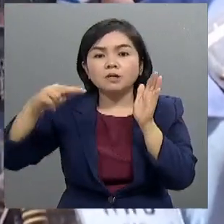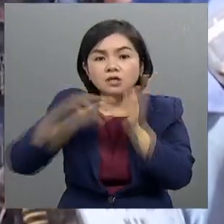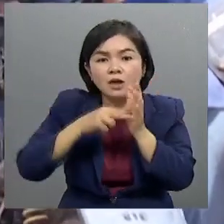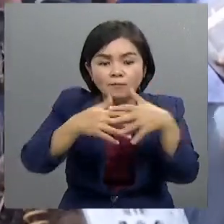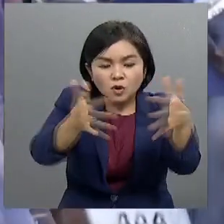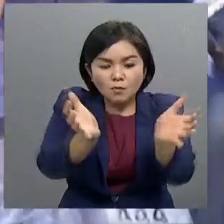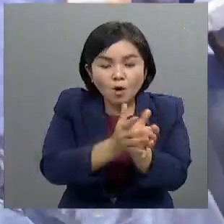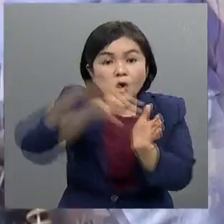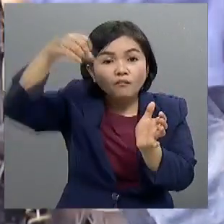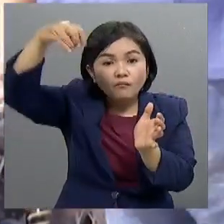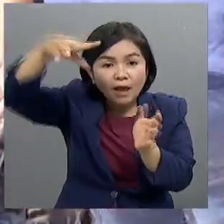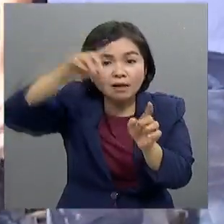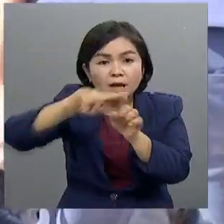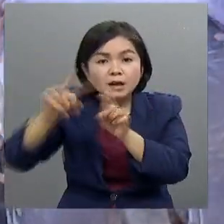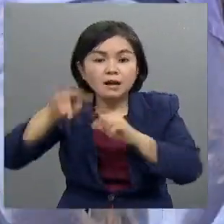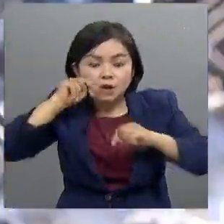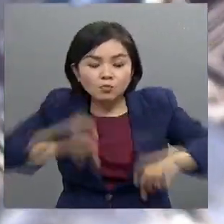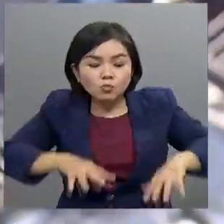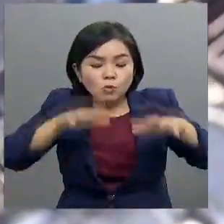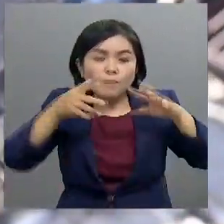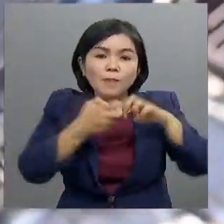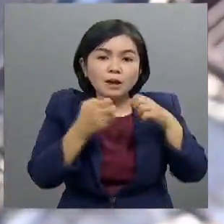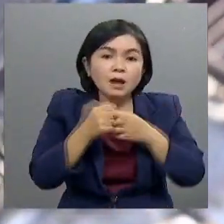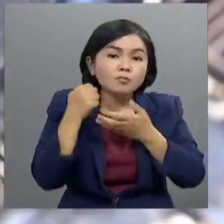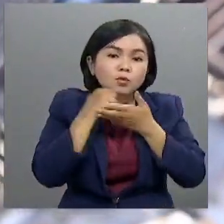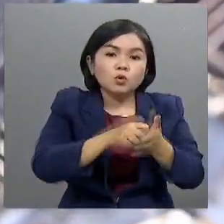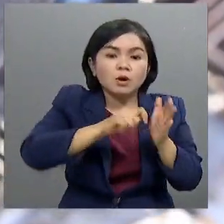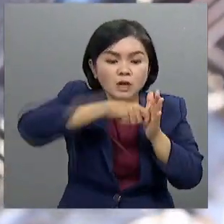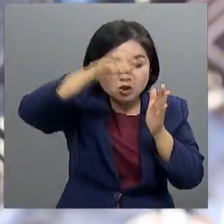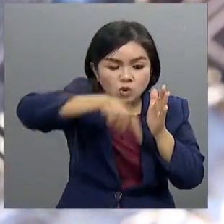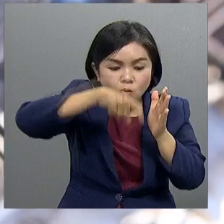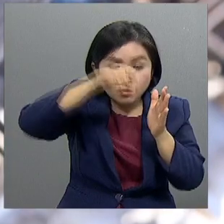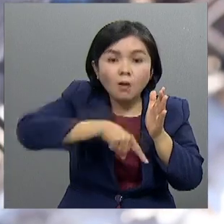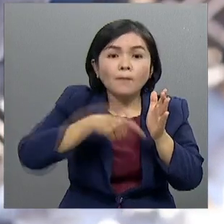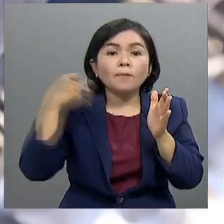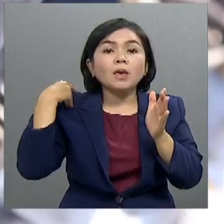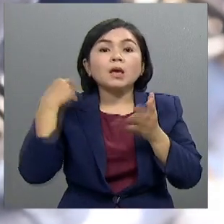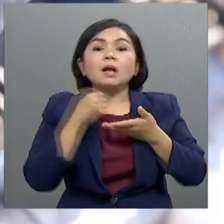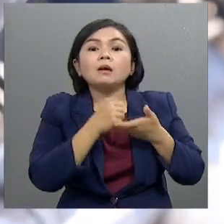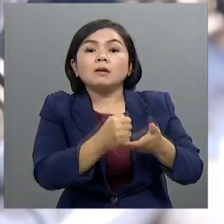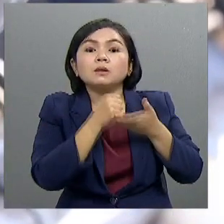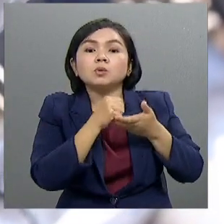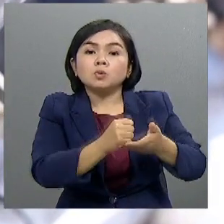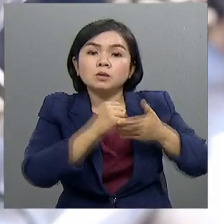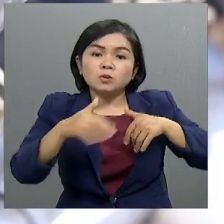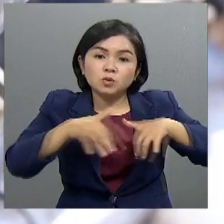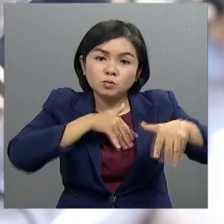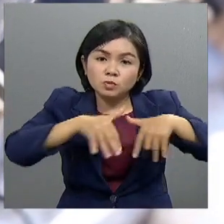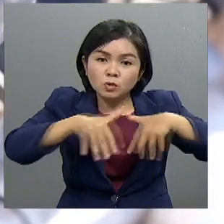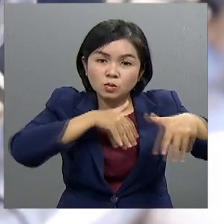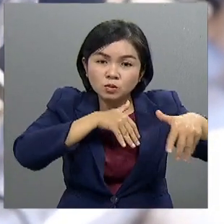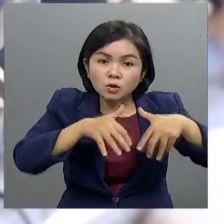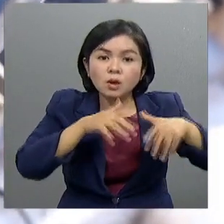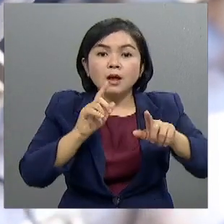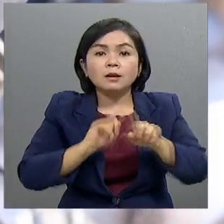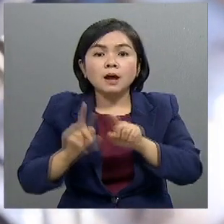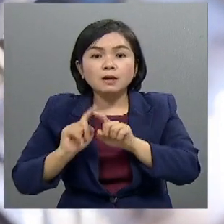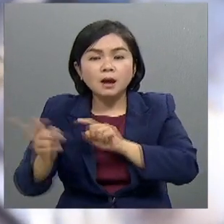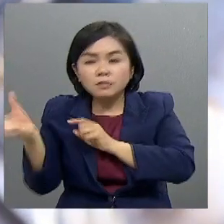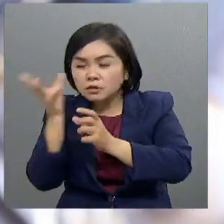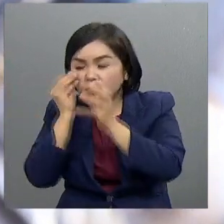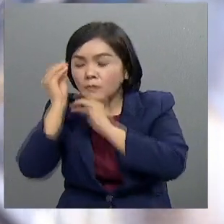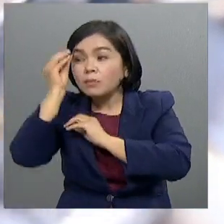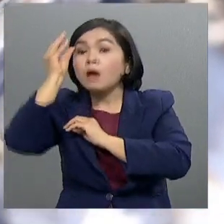นะครับก็จะมีการช่วยเหลือนะครับการออกทักษะความรู้นะครับเพิ่มเติม